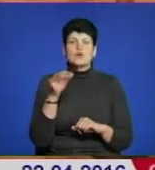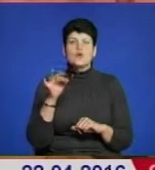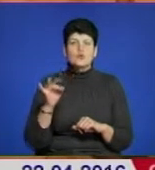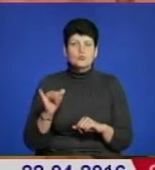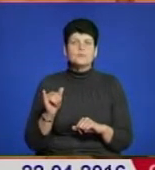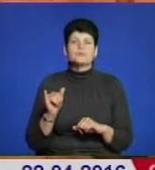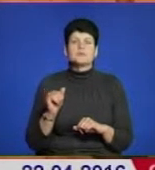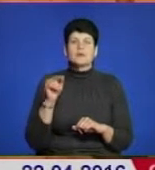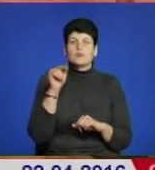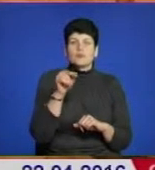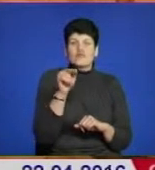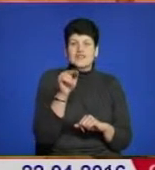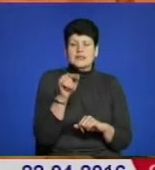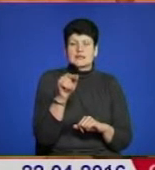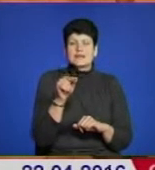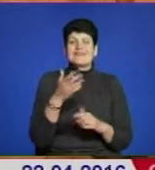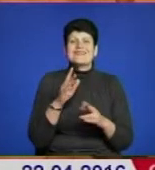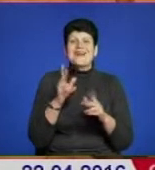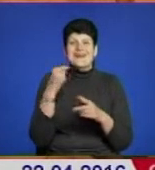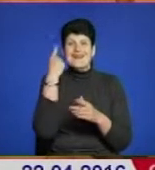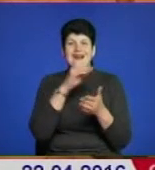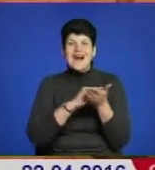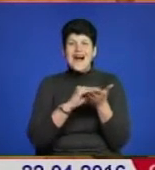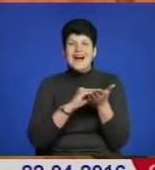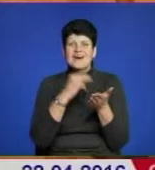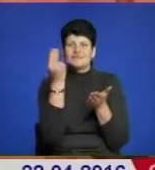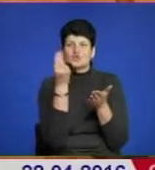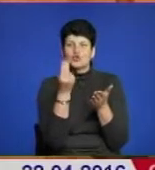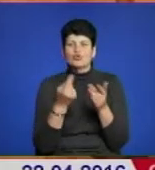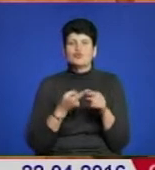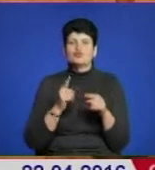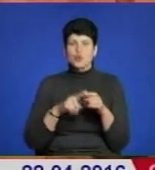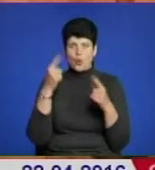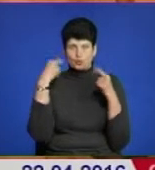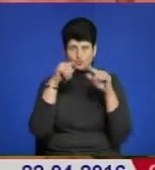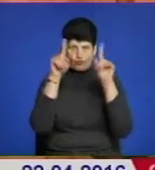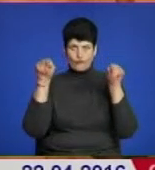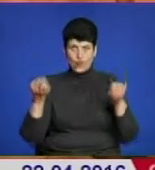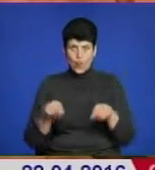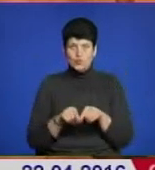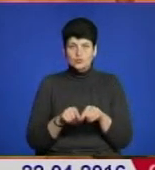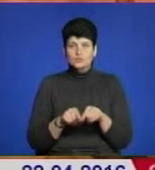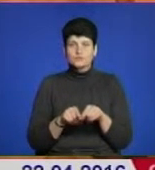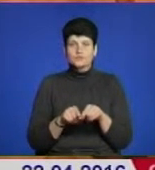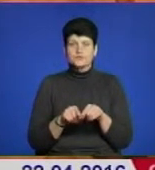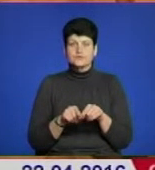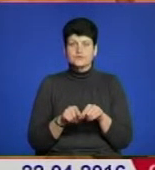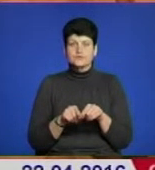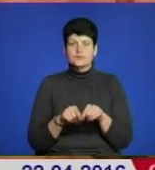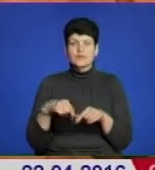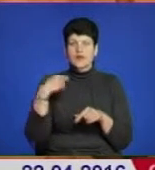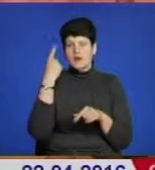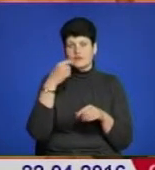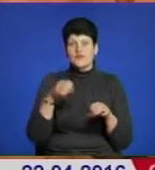саме він як автор цього твору мистецького, але як і автор